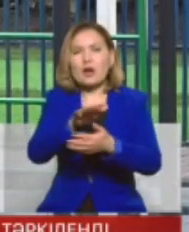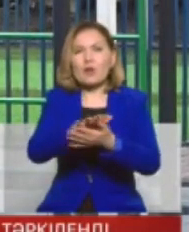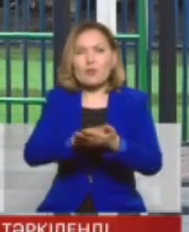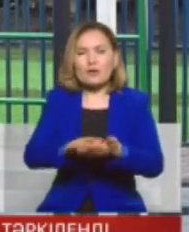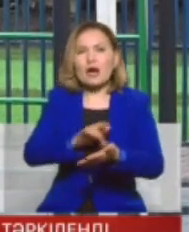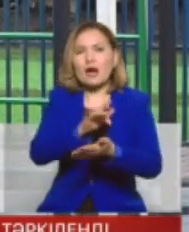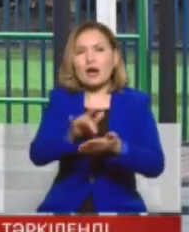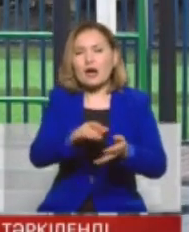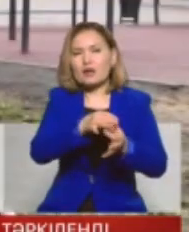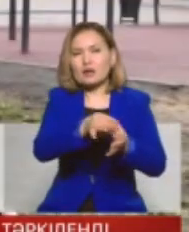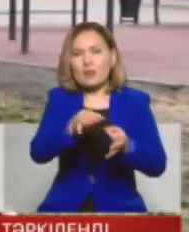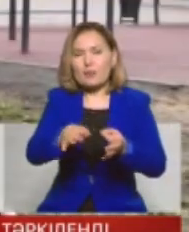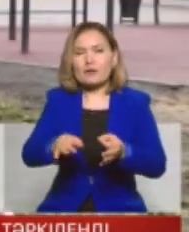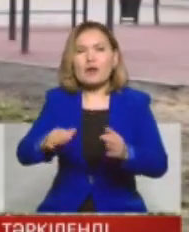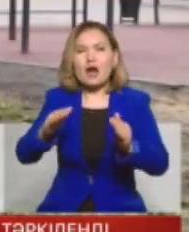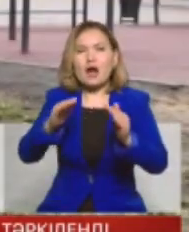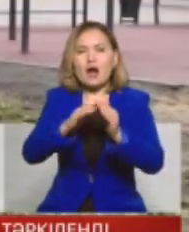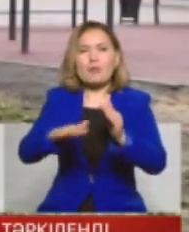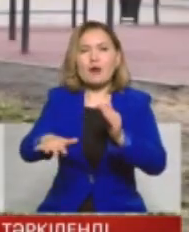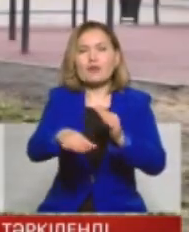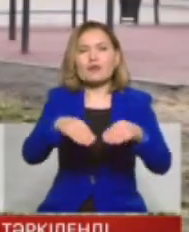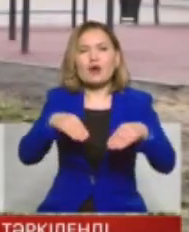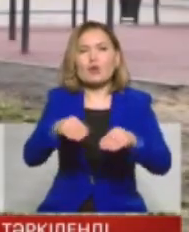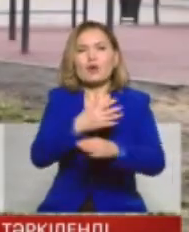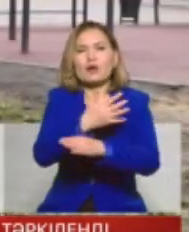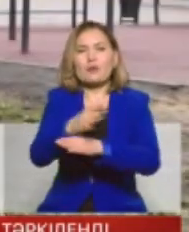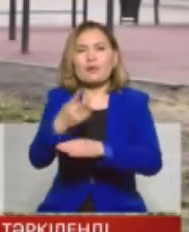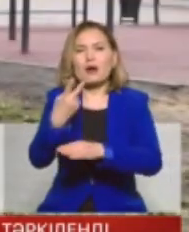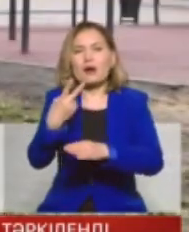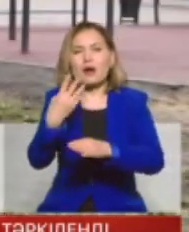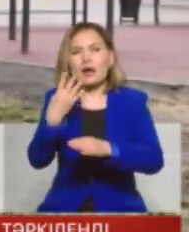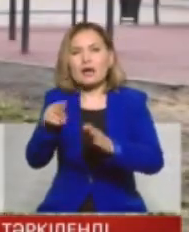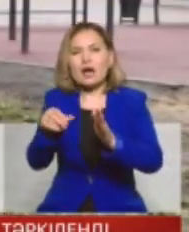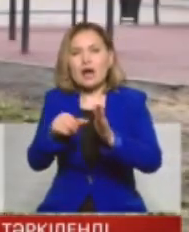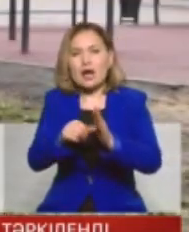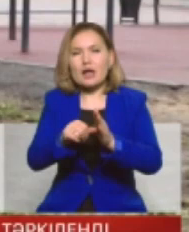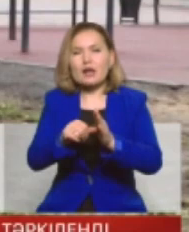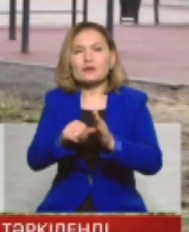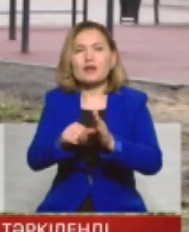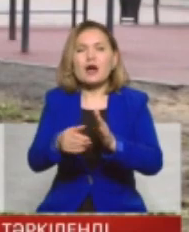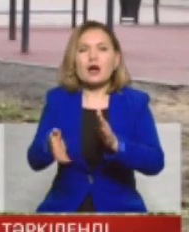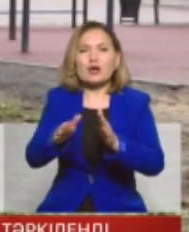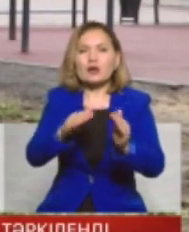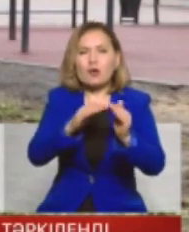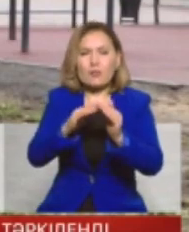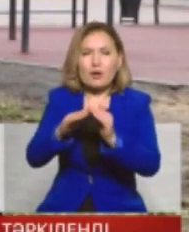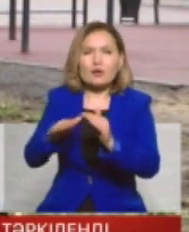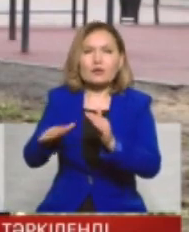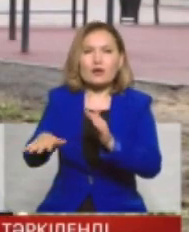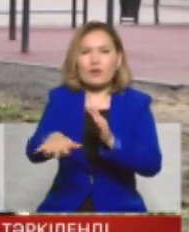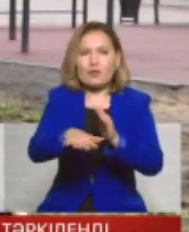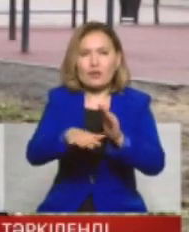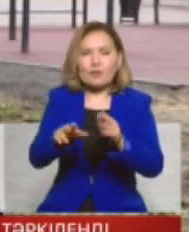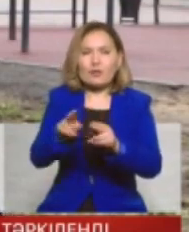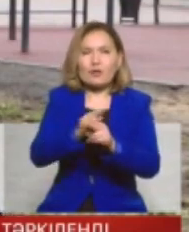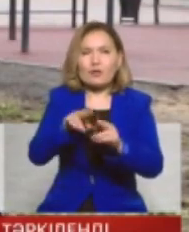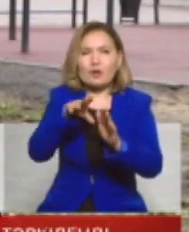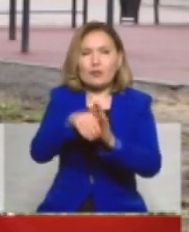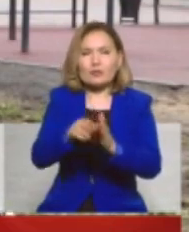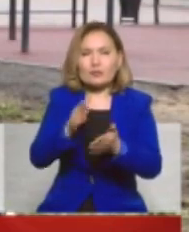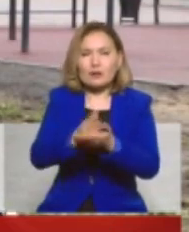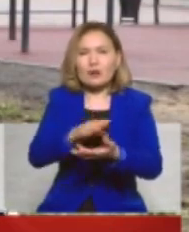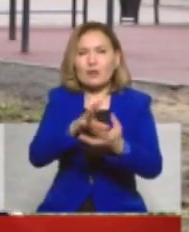Қала аумағында аула абаттандыру бағыты бойынша 46 ауланы абаттандыру жұмыстары жоспарланып отыр. Сонымен